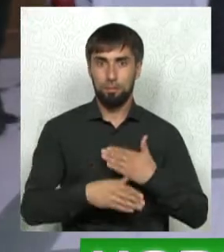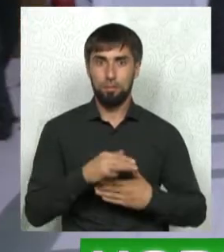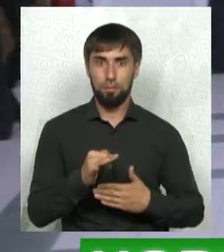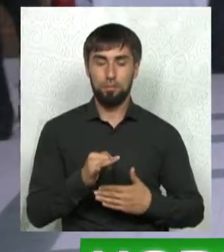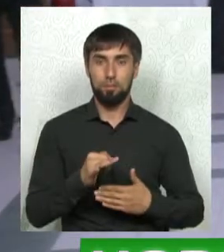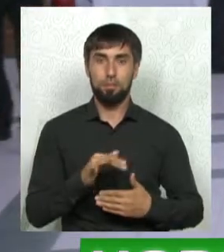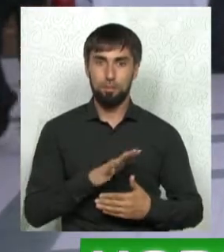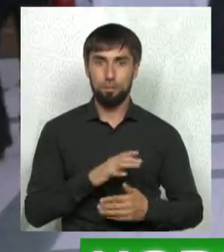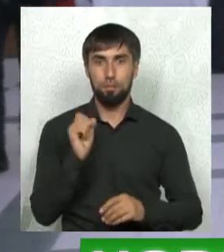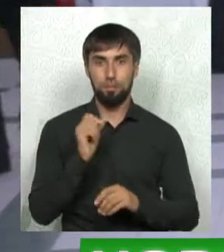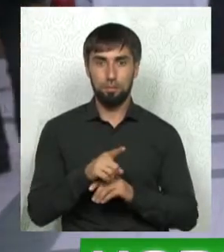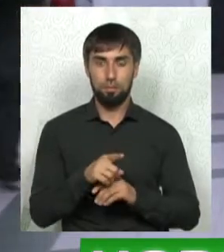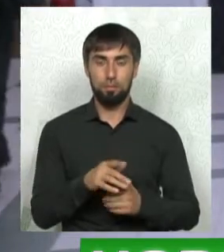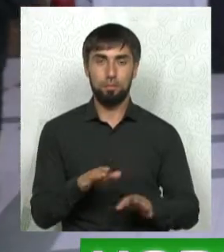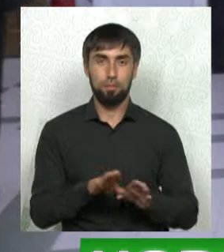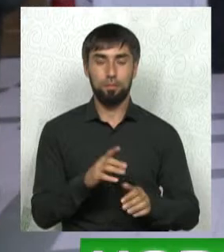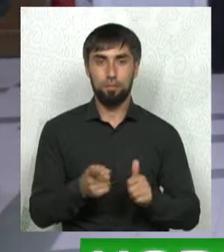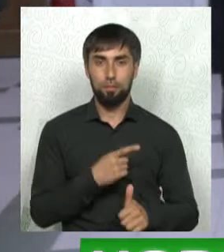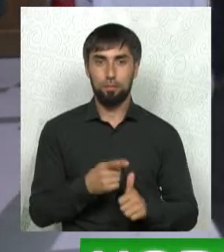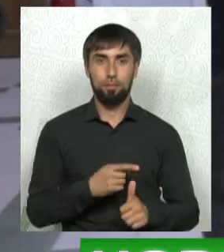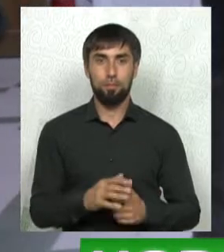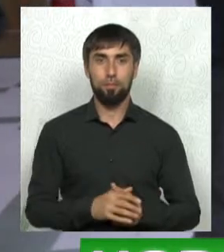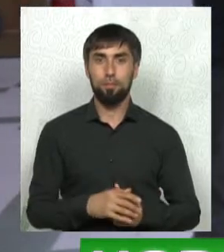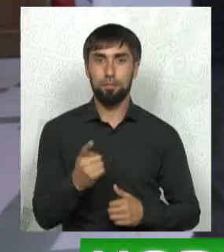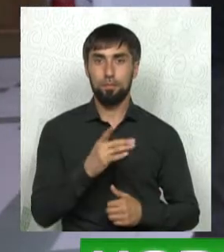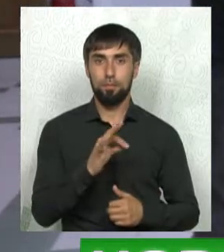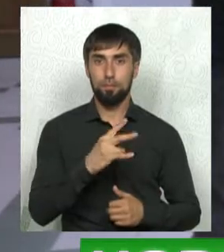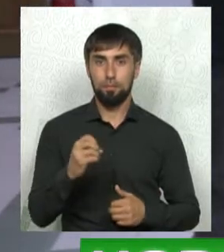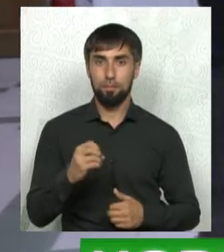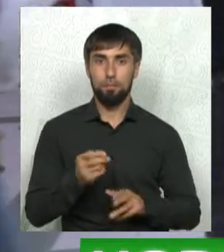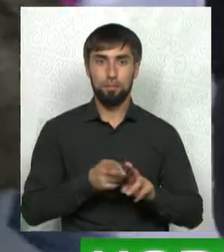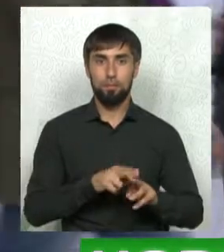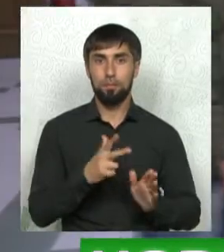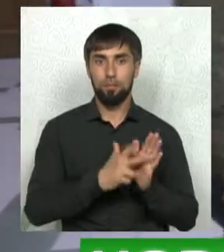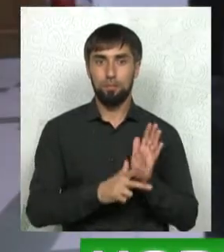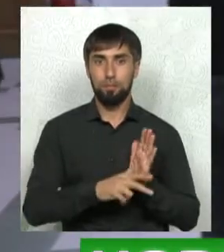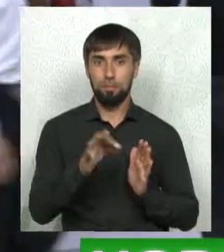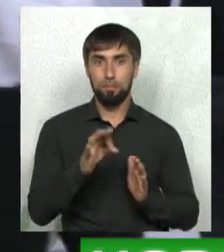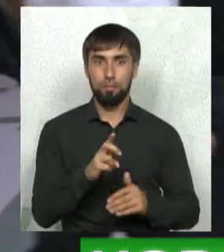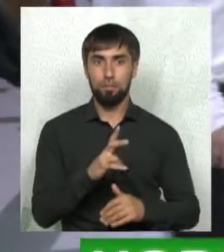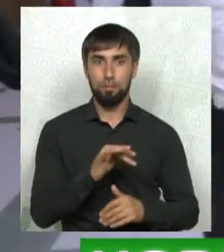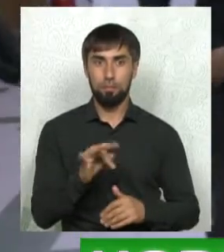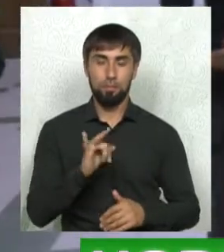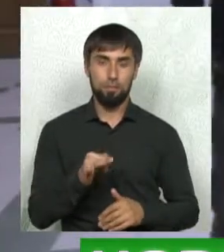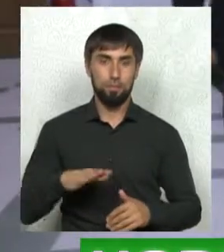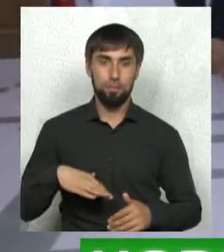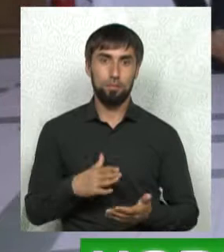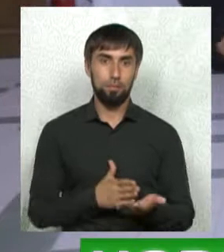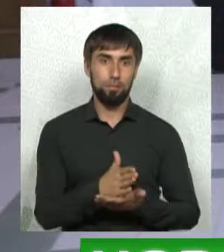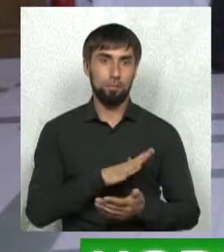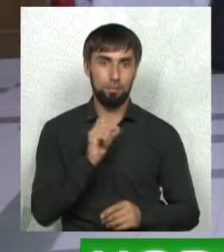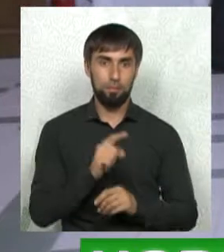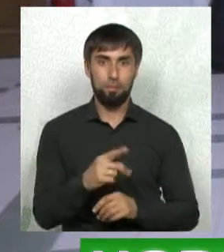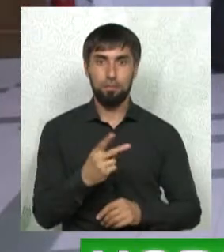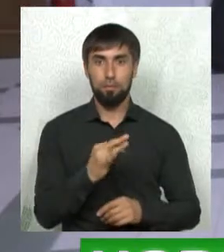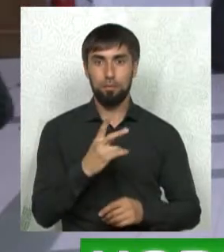затем выходил приказ по так называемой первой волне, это 80% набора, и затем выходил приказ